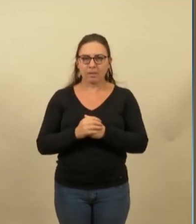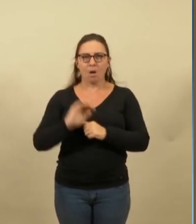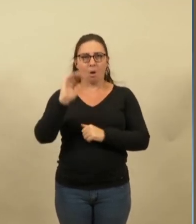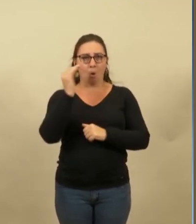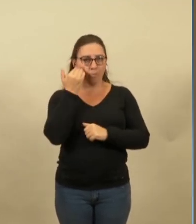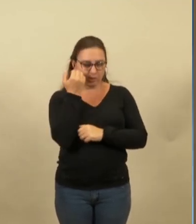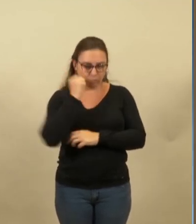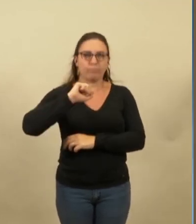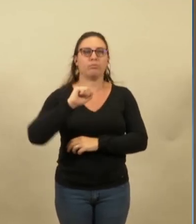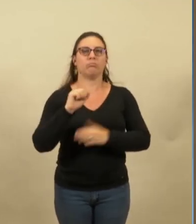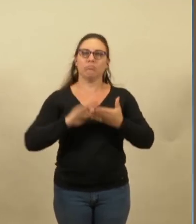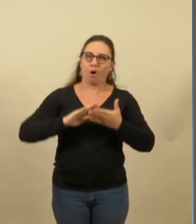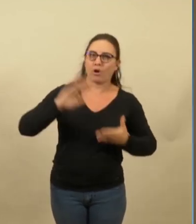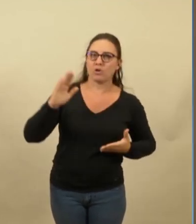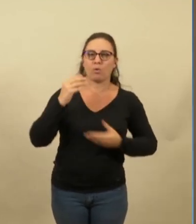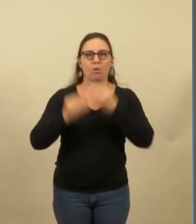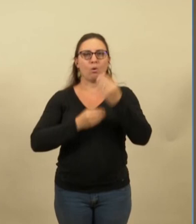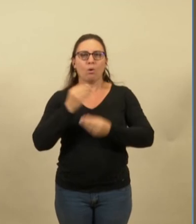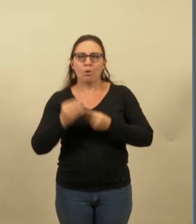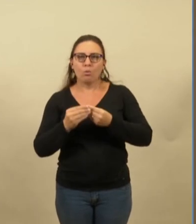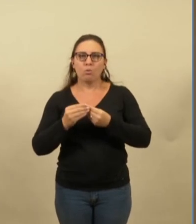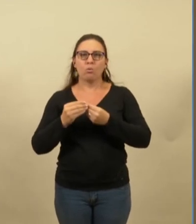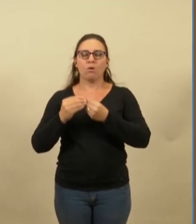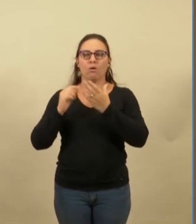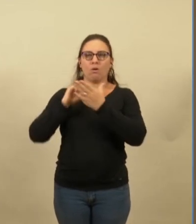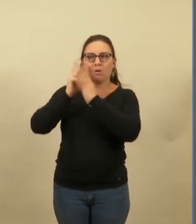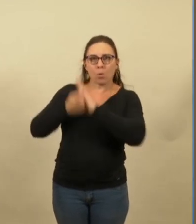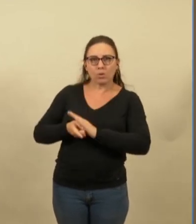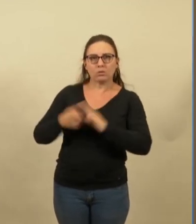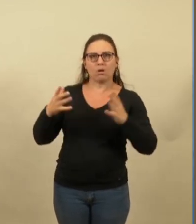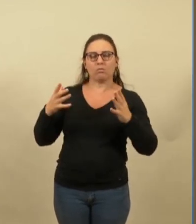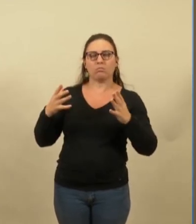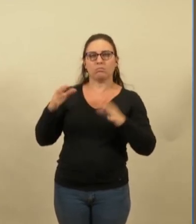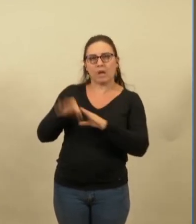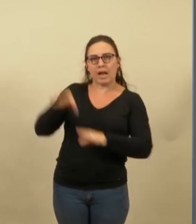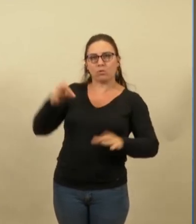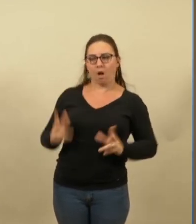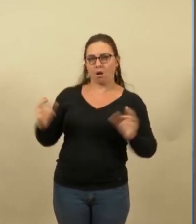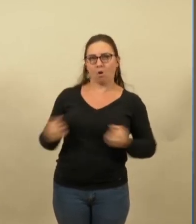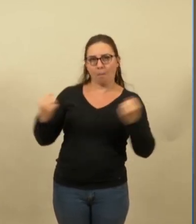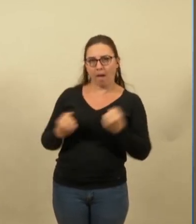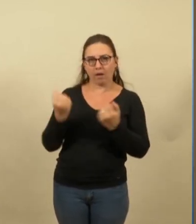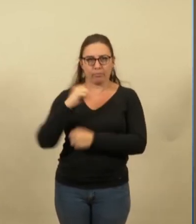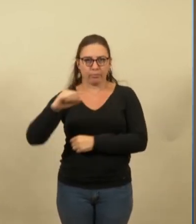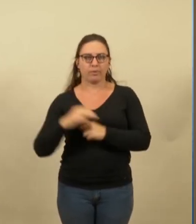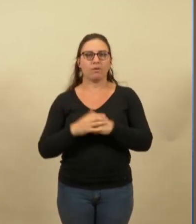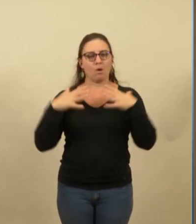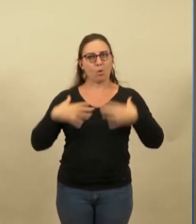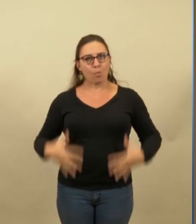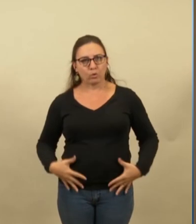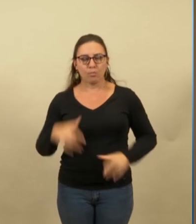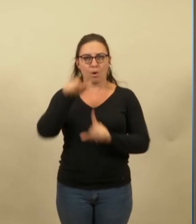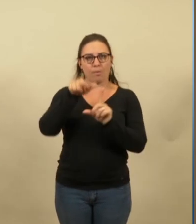à des engagements ou instructions pris donc lors de la compagnie électorale le comportement de l'élu ou